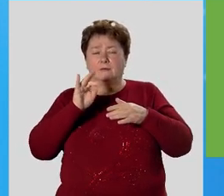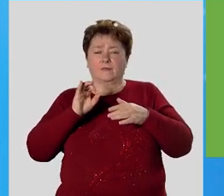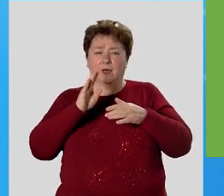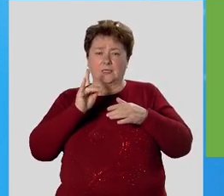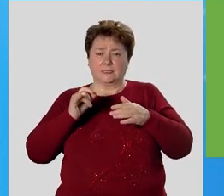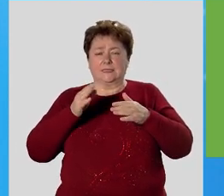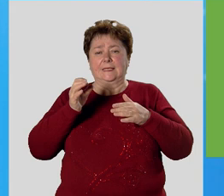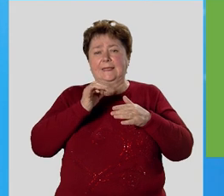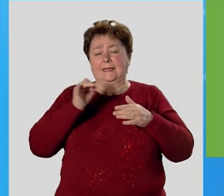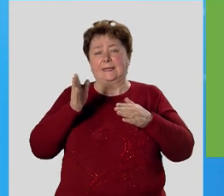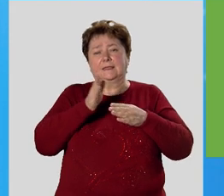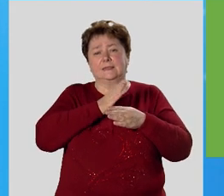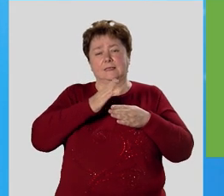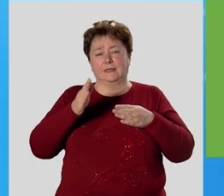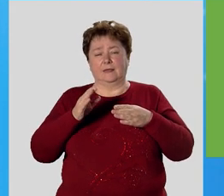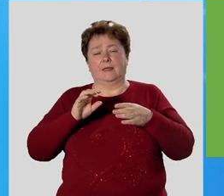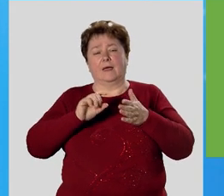и деления клетки.